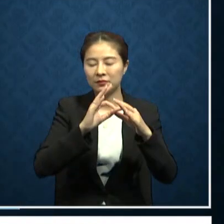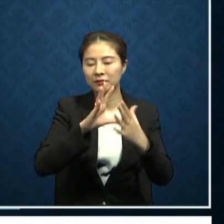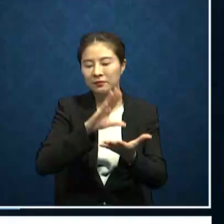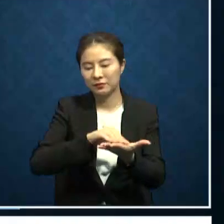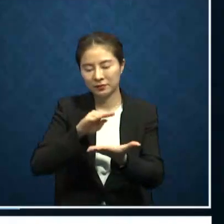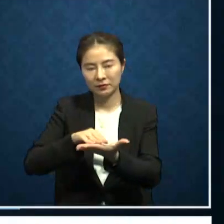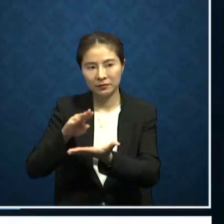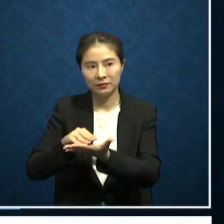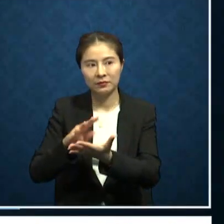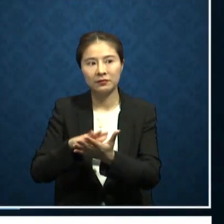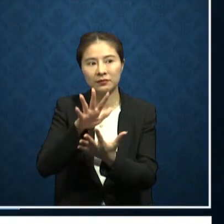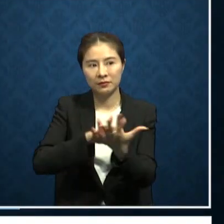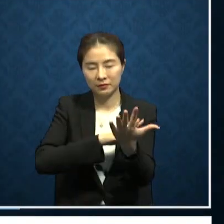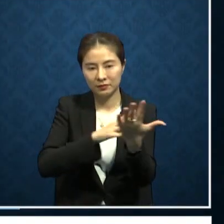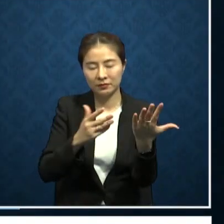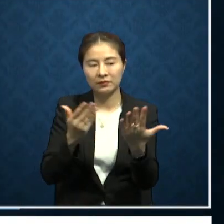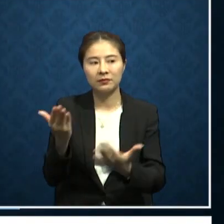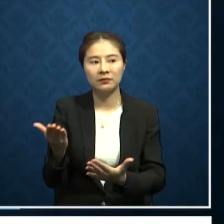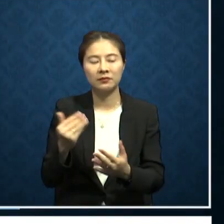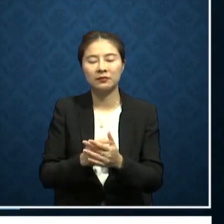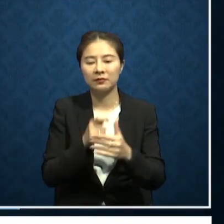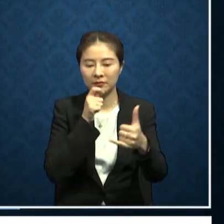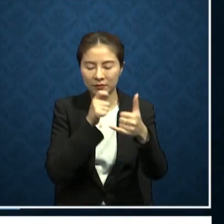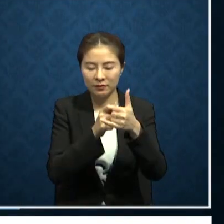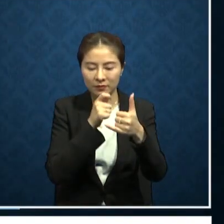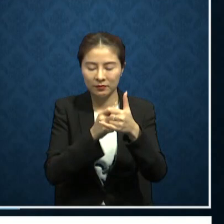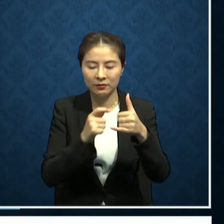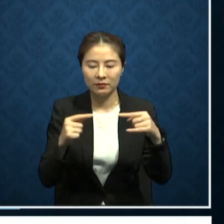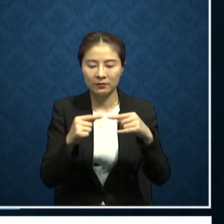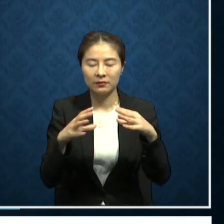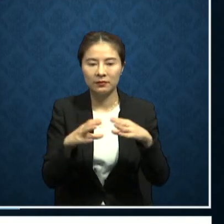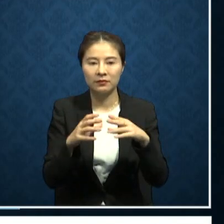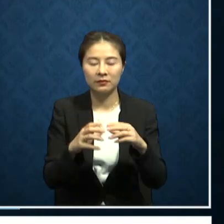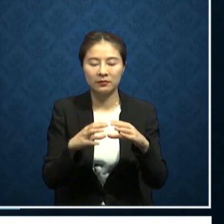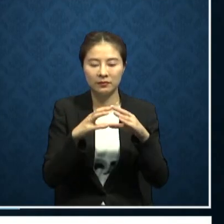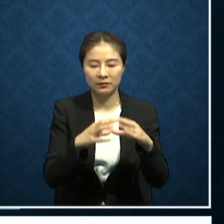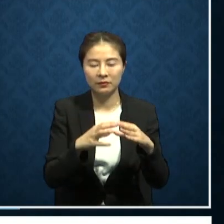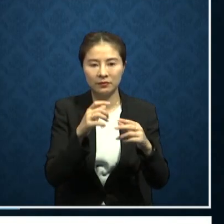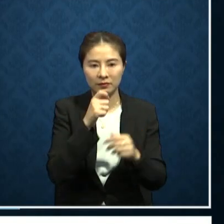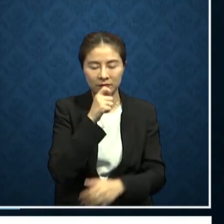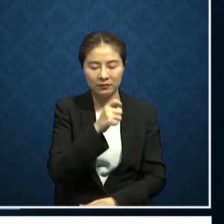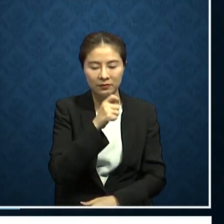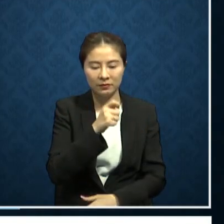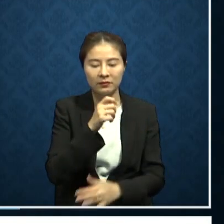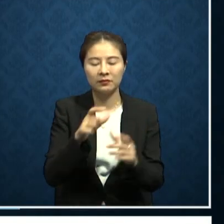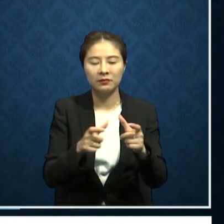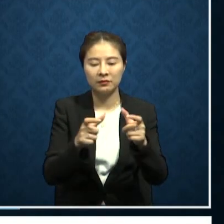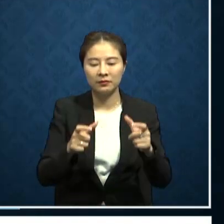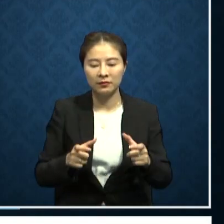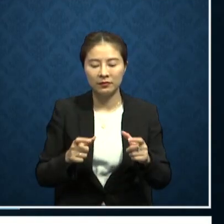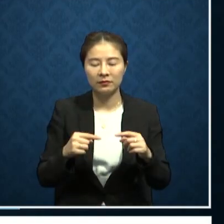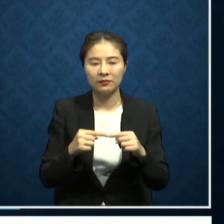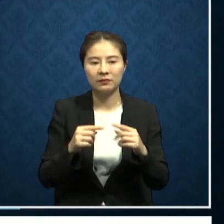รู้นะคะและจัดทำข้อมูลนะคะรวมถึงการสัมภาษณ์การลงพื้นที่การวิเคราะห์และจัดทำร่างรายงานการศึกษาจนได้ร่างแผน